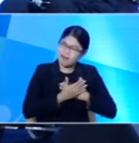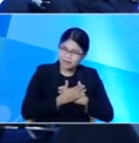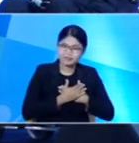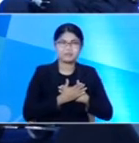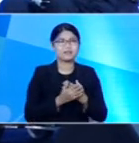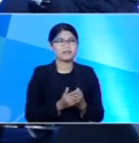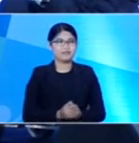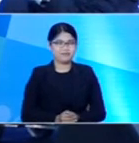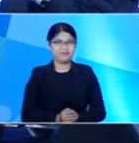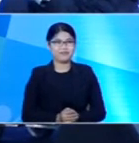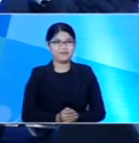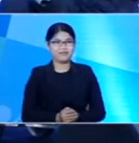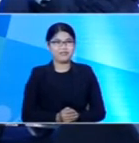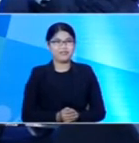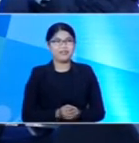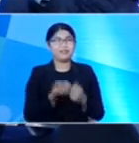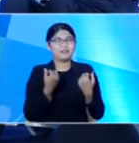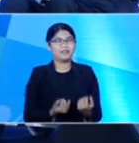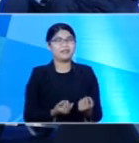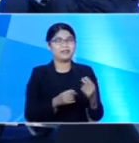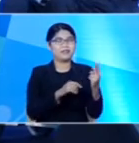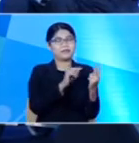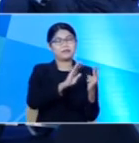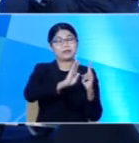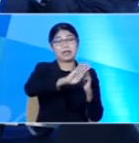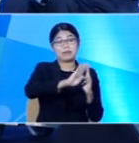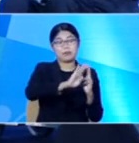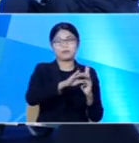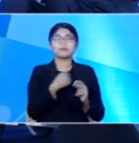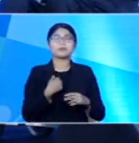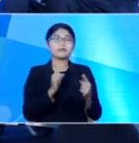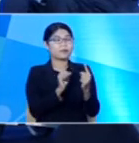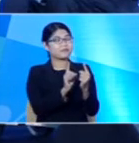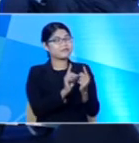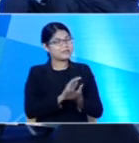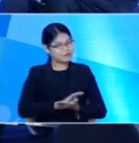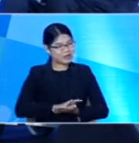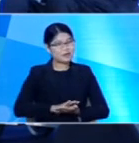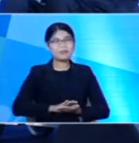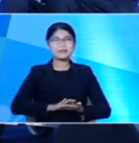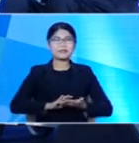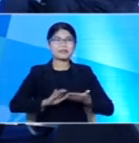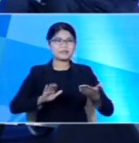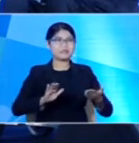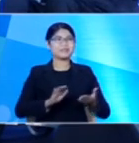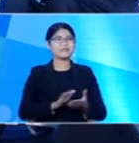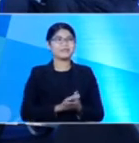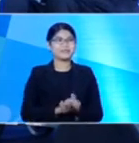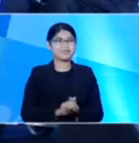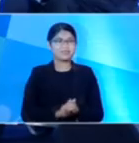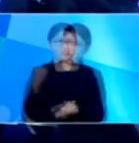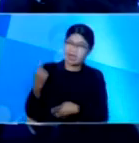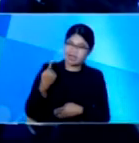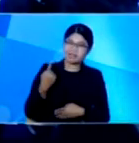ยวนี้นะเวลาท่านเจอผมก็ยังเหมือนเดิมนิ่มๆนะใช่ไหมนะหลวงพ่อดังนั้นสุดย